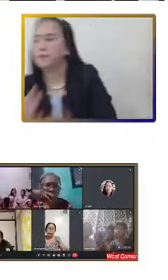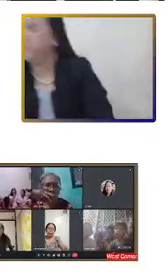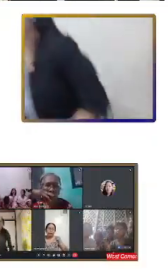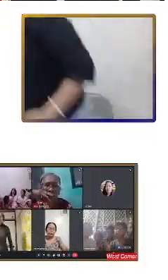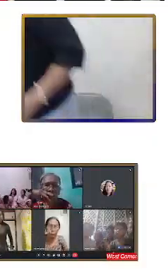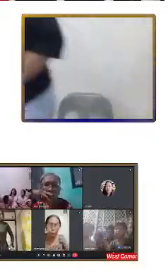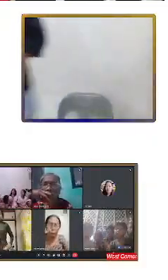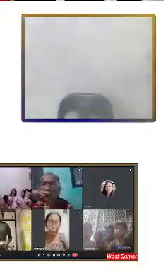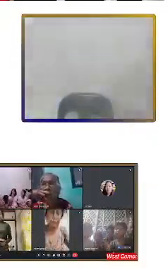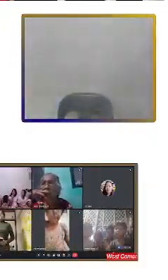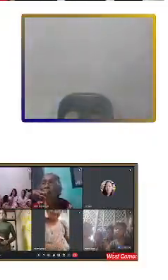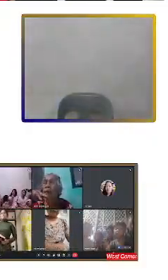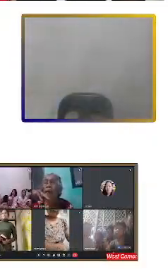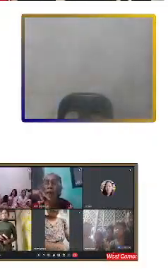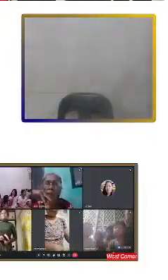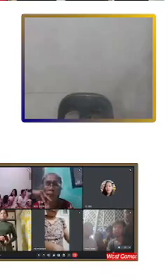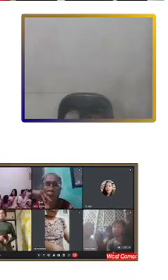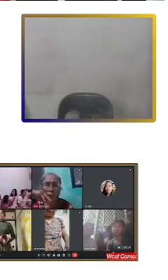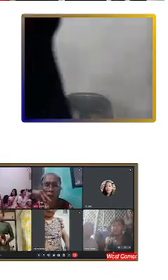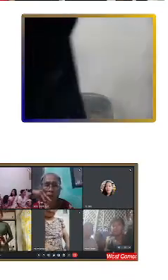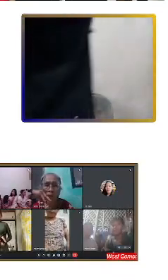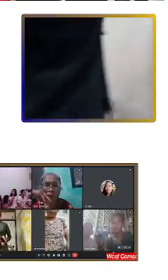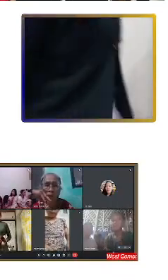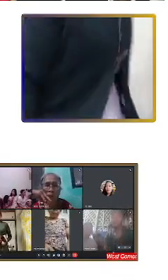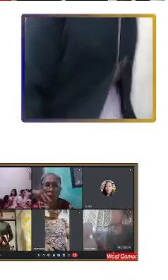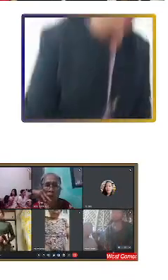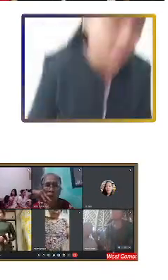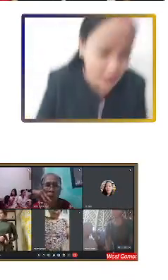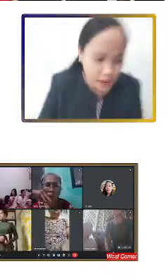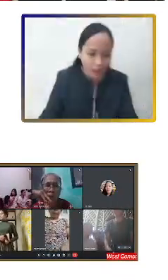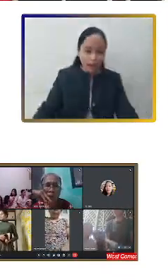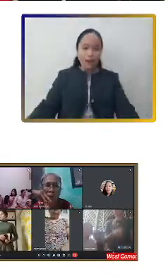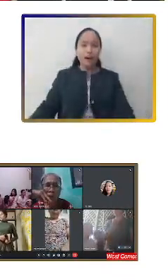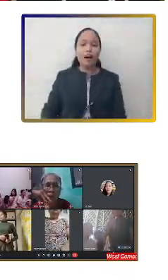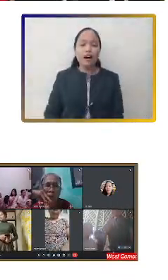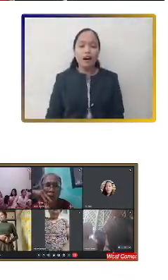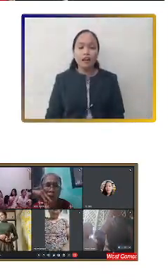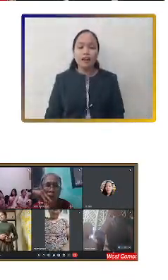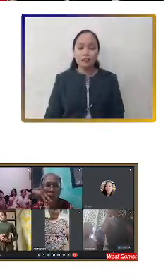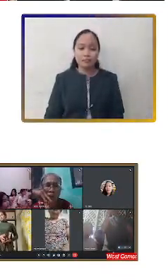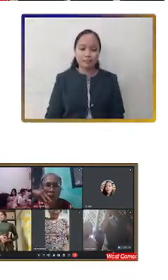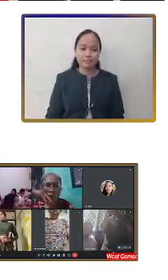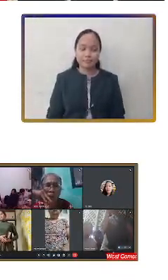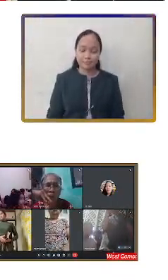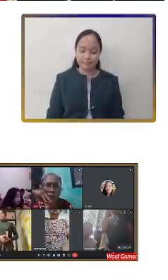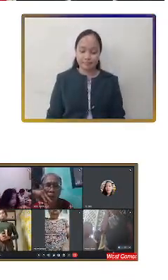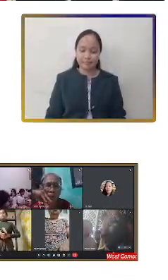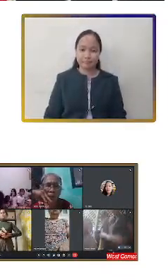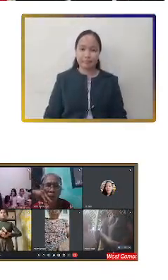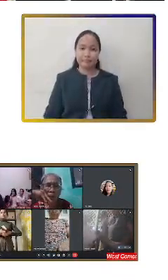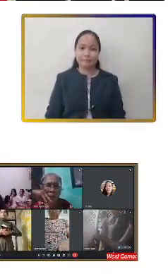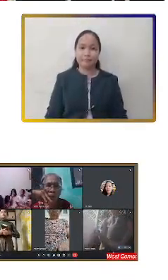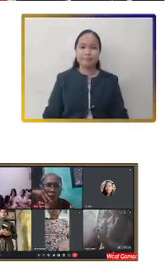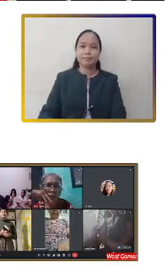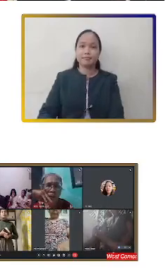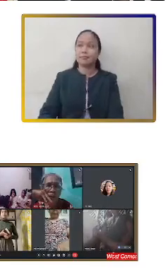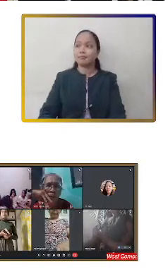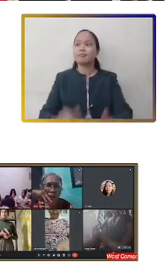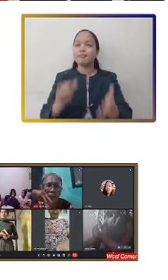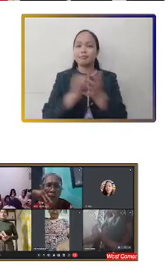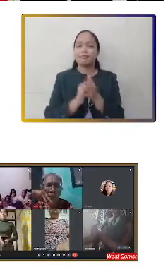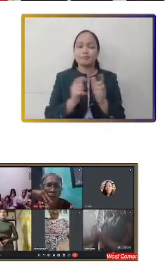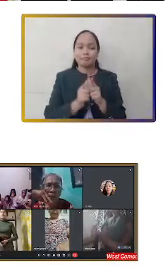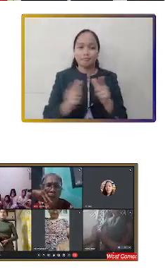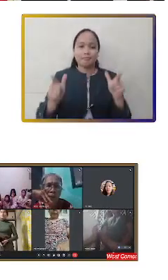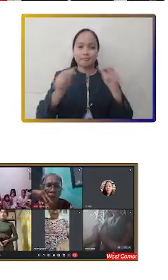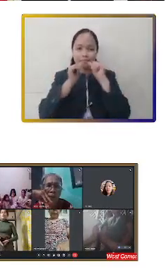ay dadako na po tayo sa paghayag ng salita ng Diyos. And like I said, brethren, it's already a great blessing na mga